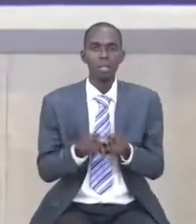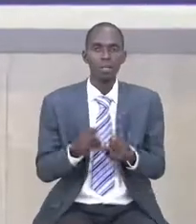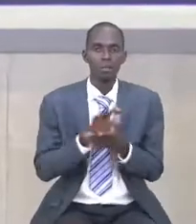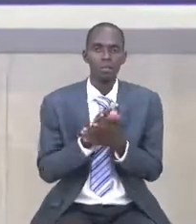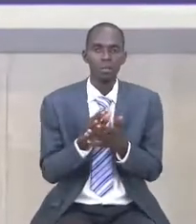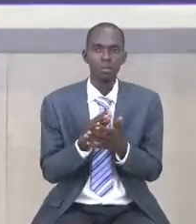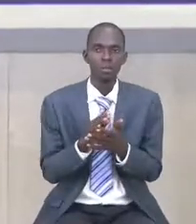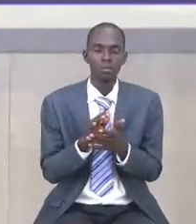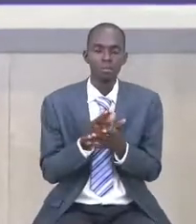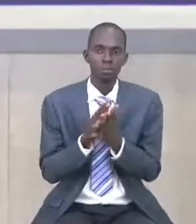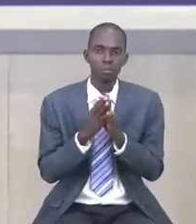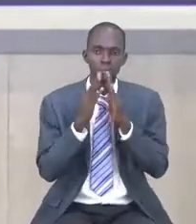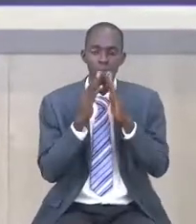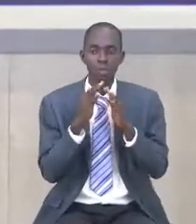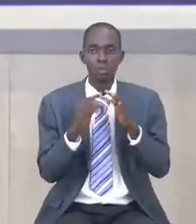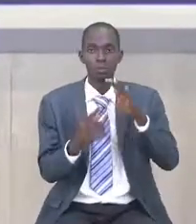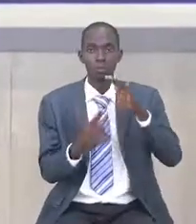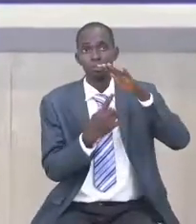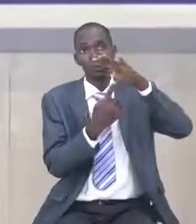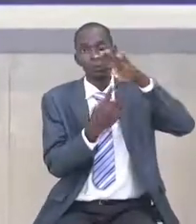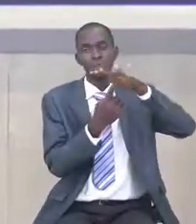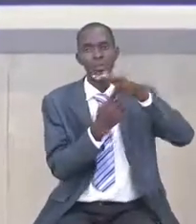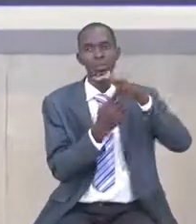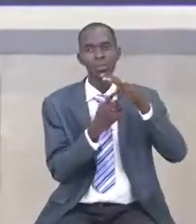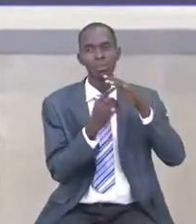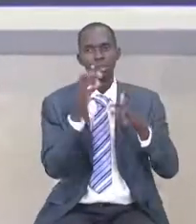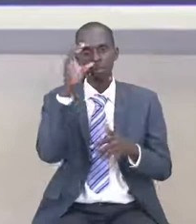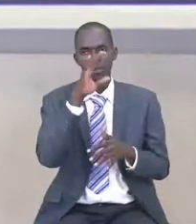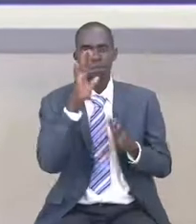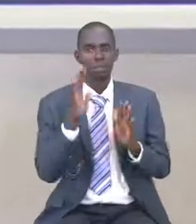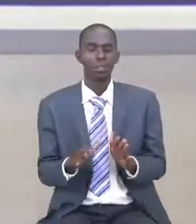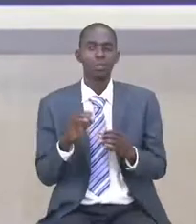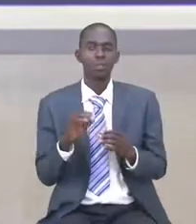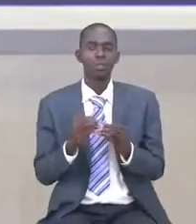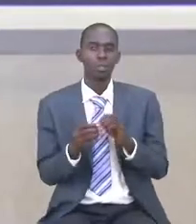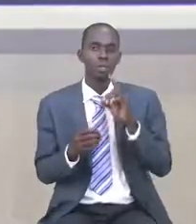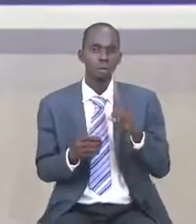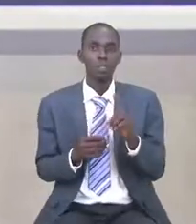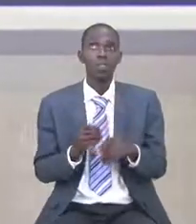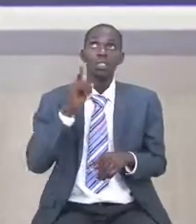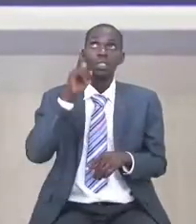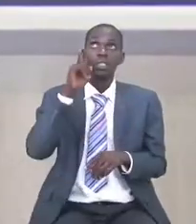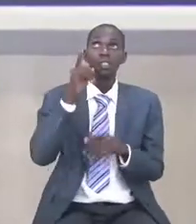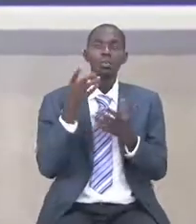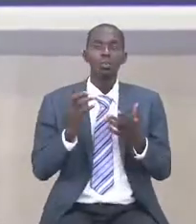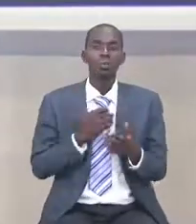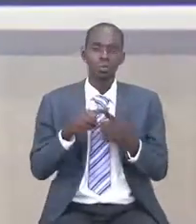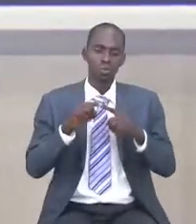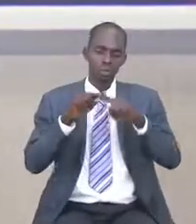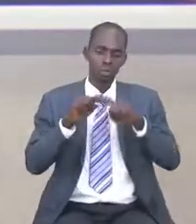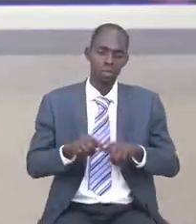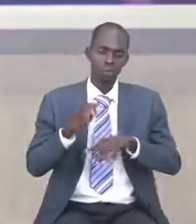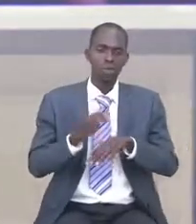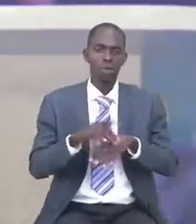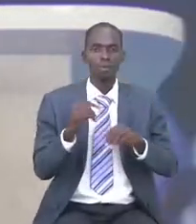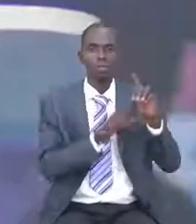des pacifistes, des chercheurs de sommeil et des pionniers. Premier